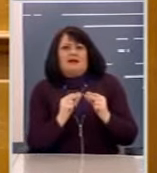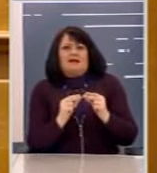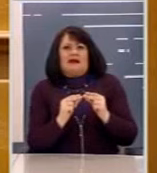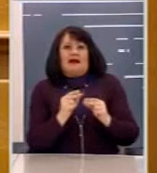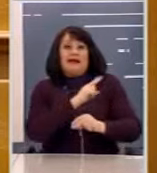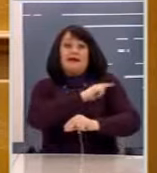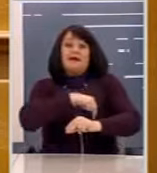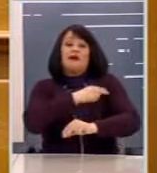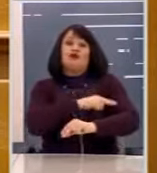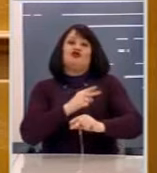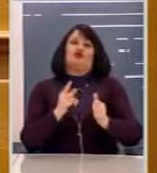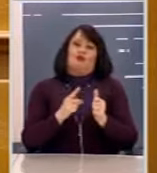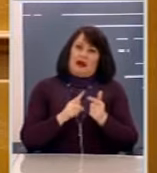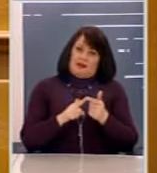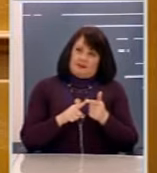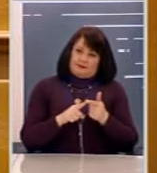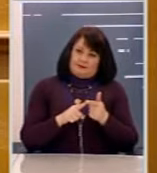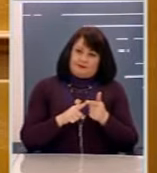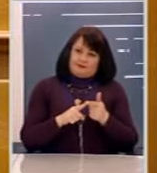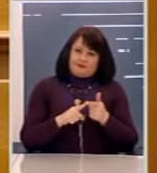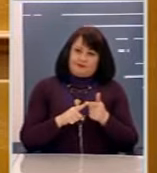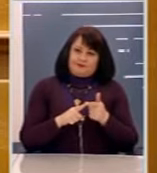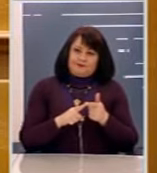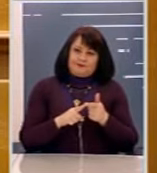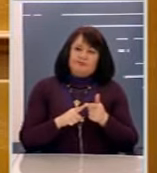φροντίδα υγείας.